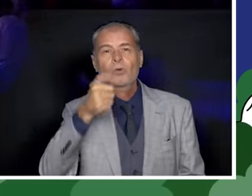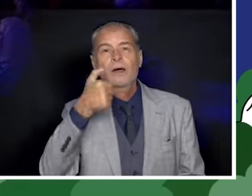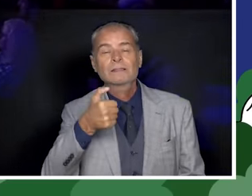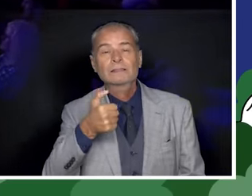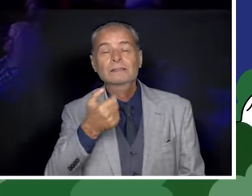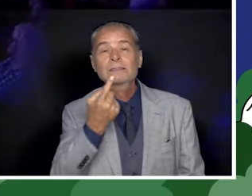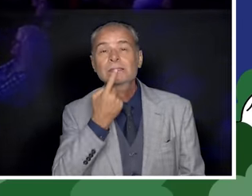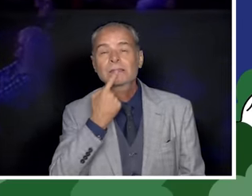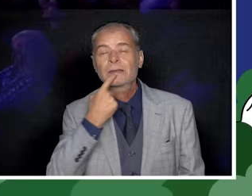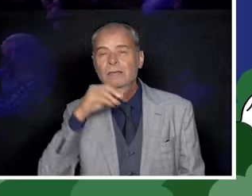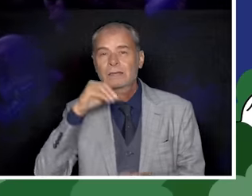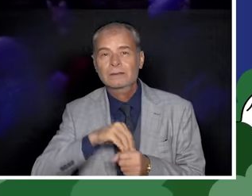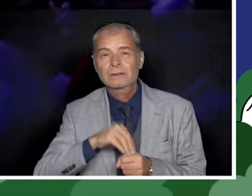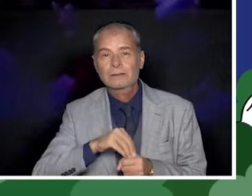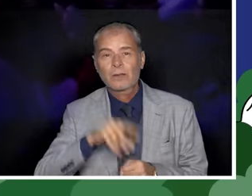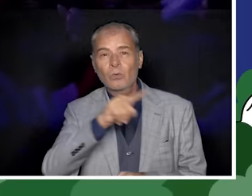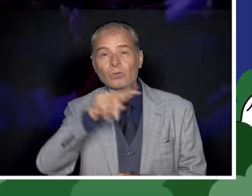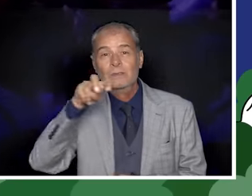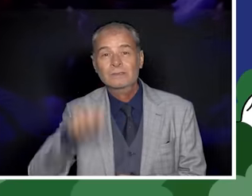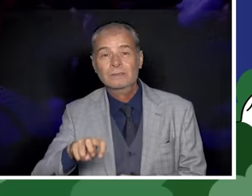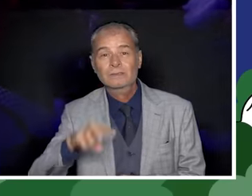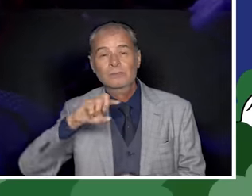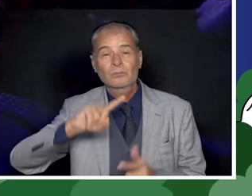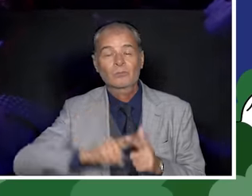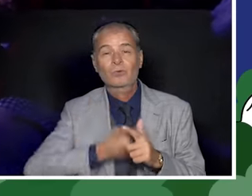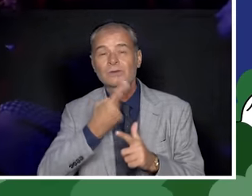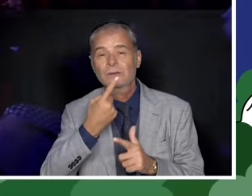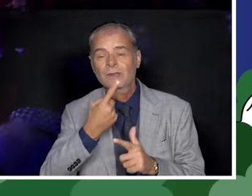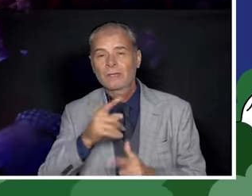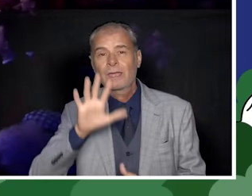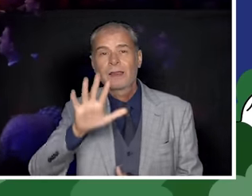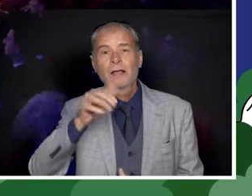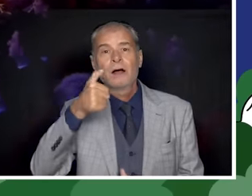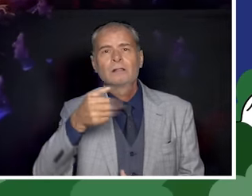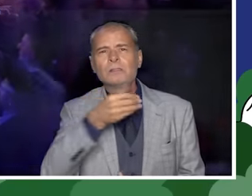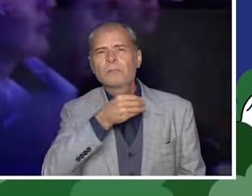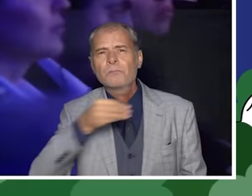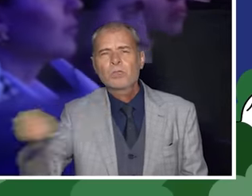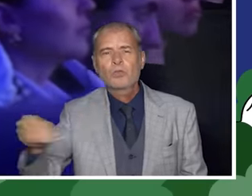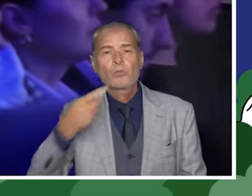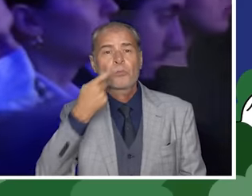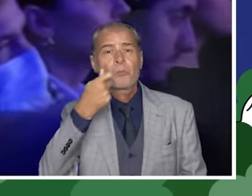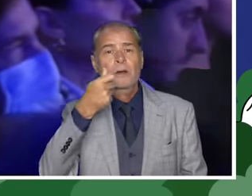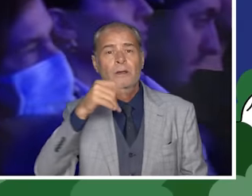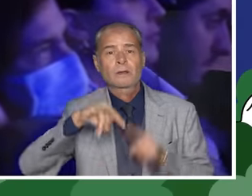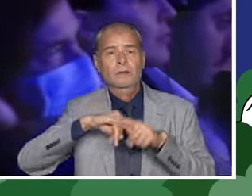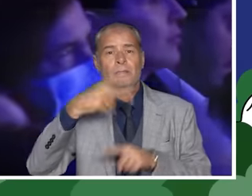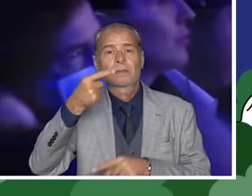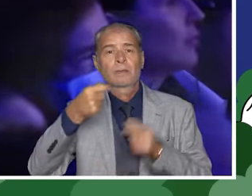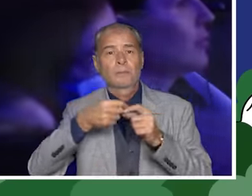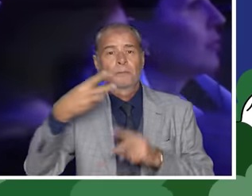yılda 218 projeye 56 milyonun üzerinde hibe desteğinde